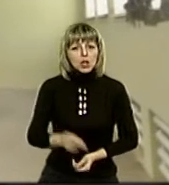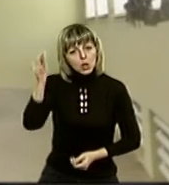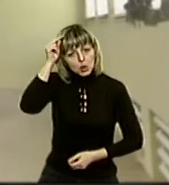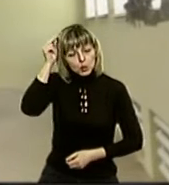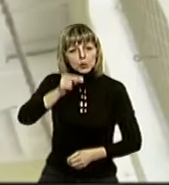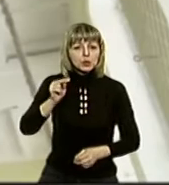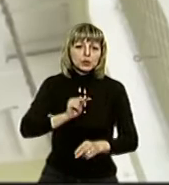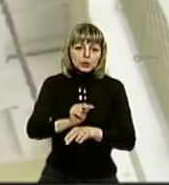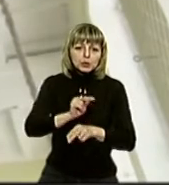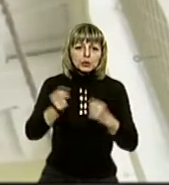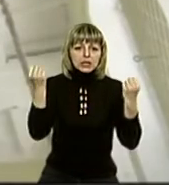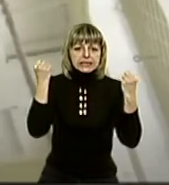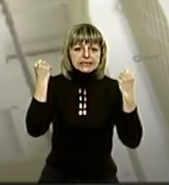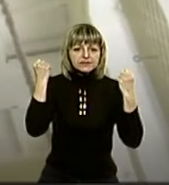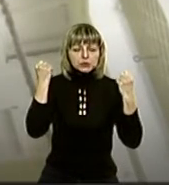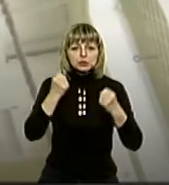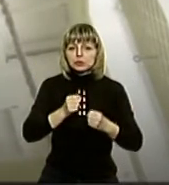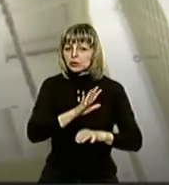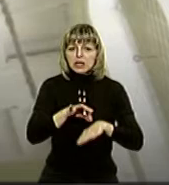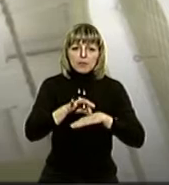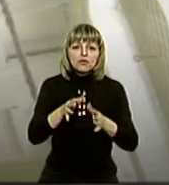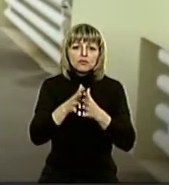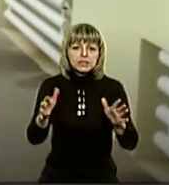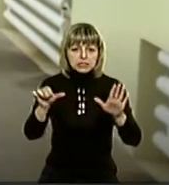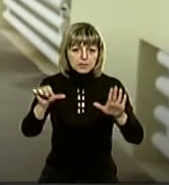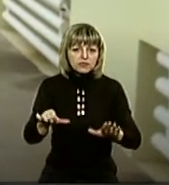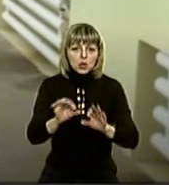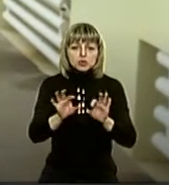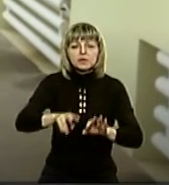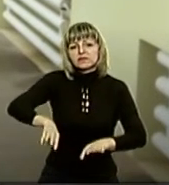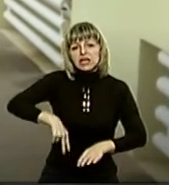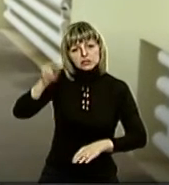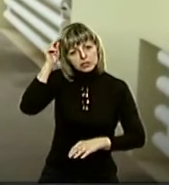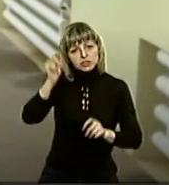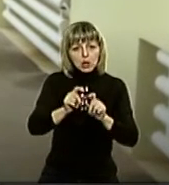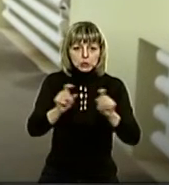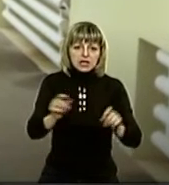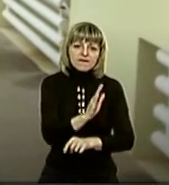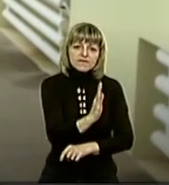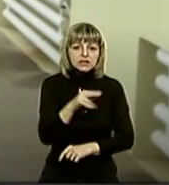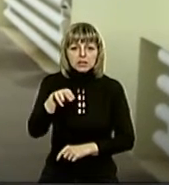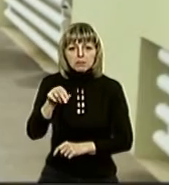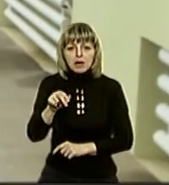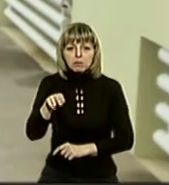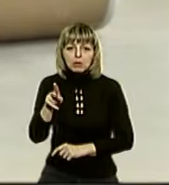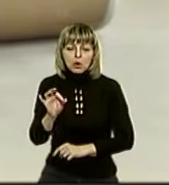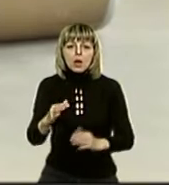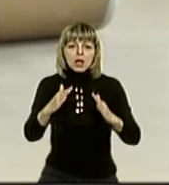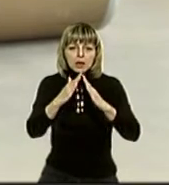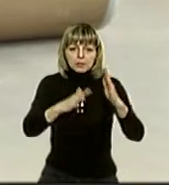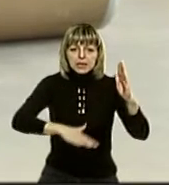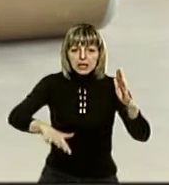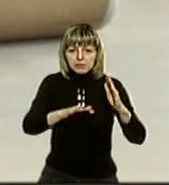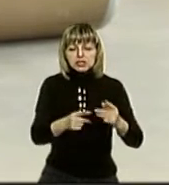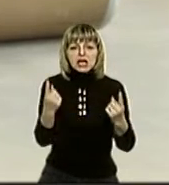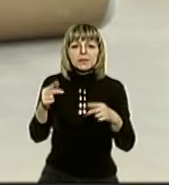Уроки фізкультури у спортзалі Лаврівської школи не проводять більш як півроку, розповів директор навчального закладу Віктор Папко. Каже, приміщення